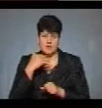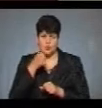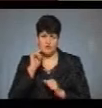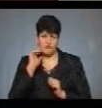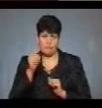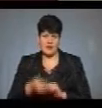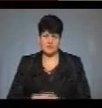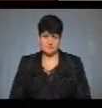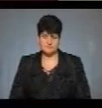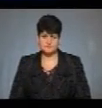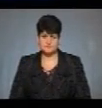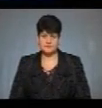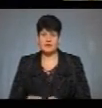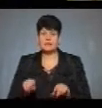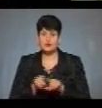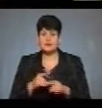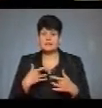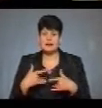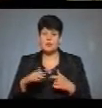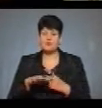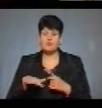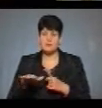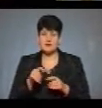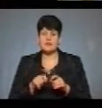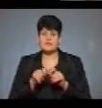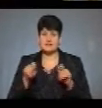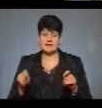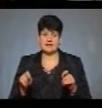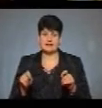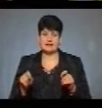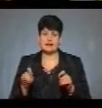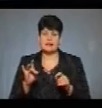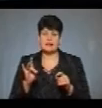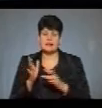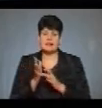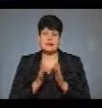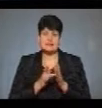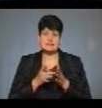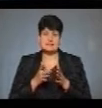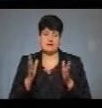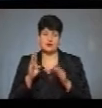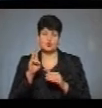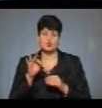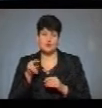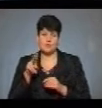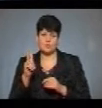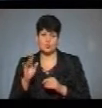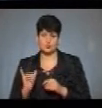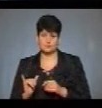вперед. Також на театральному майдані відкрили різдвяну шопку. Її встановили поблизу драматичного